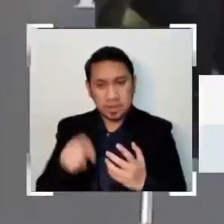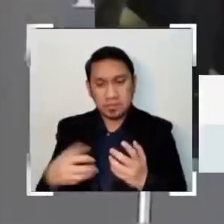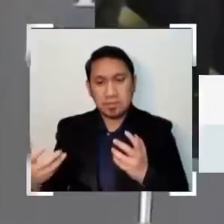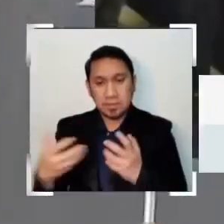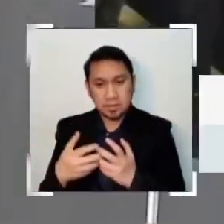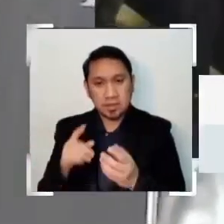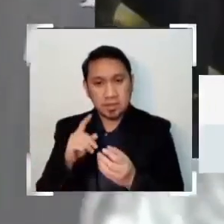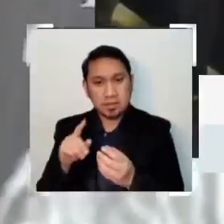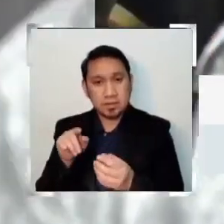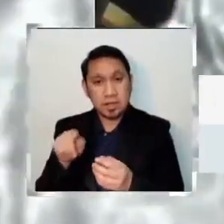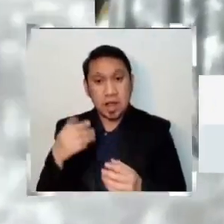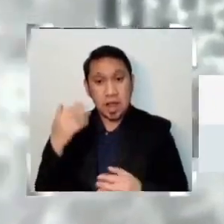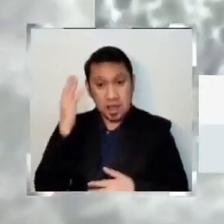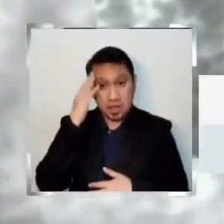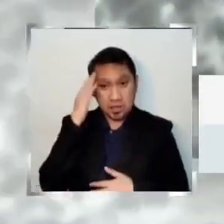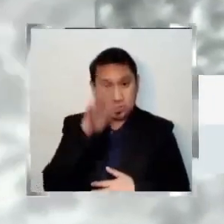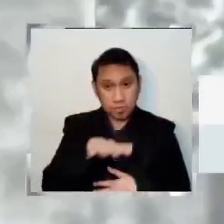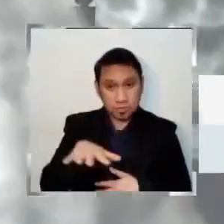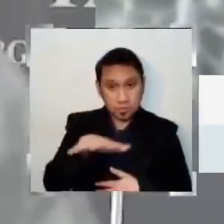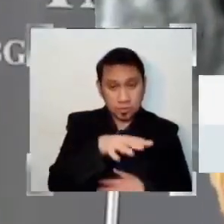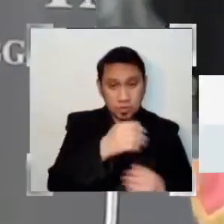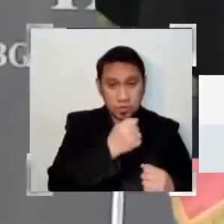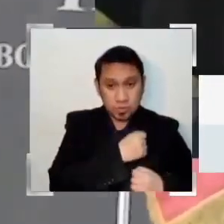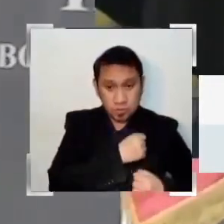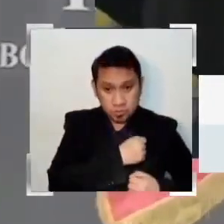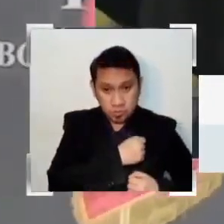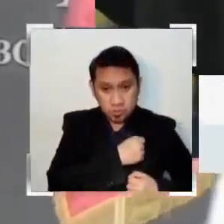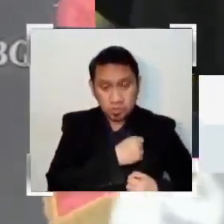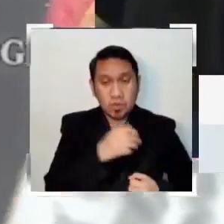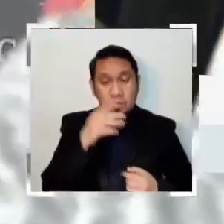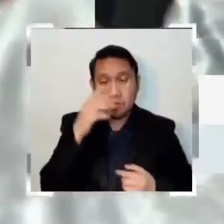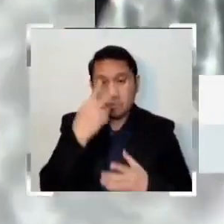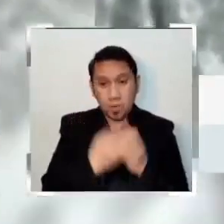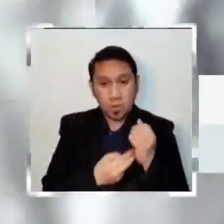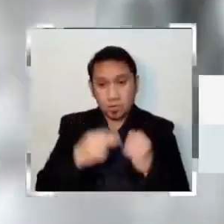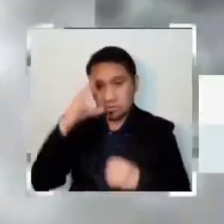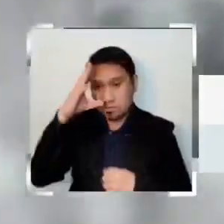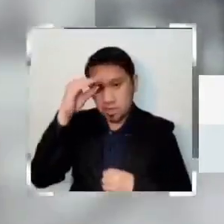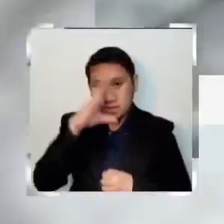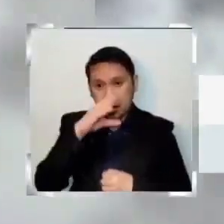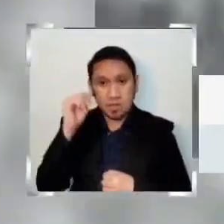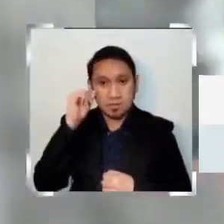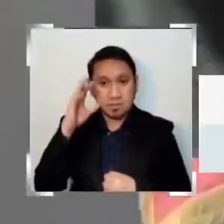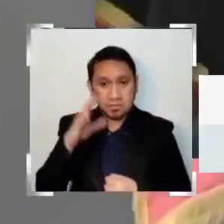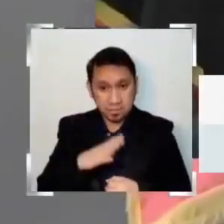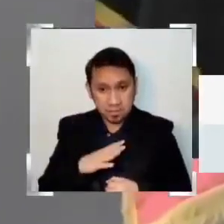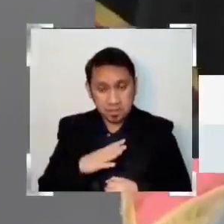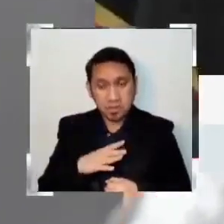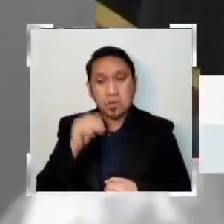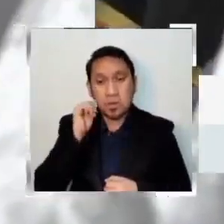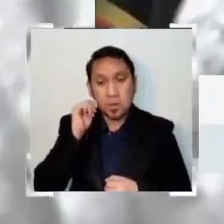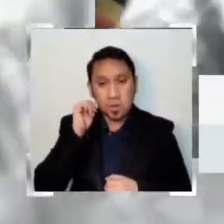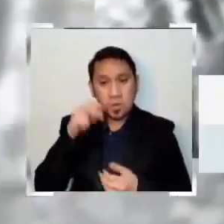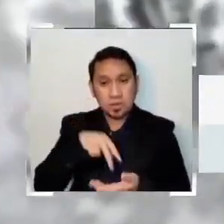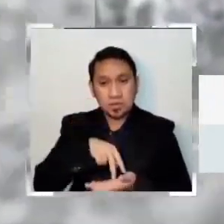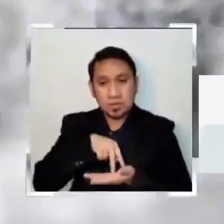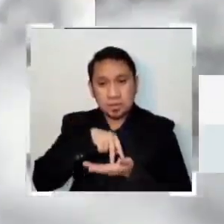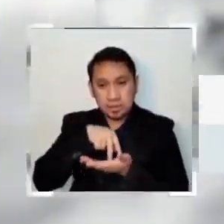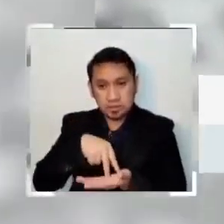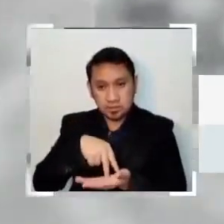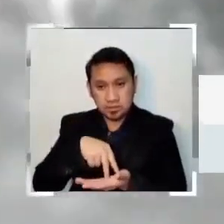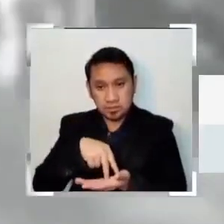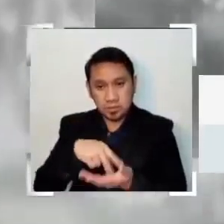men, our officers, our men, our women in the military, we will always stand up. We'll always stand up